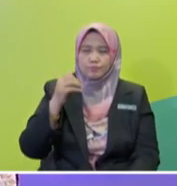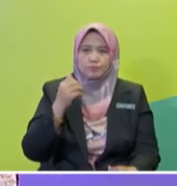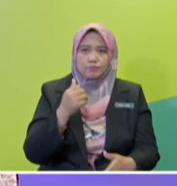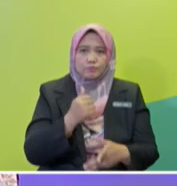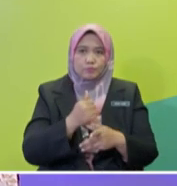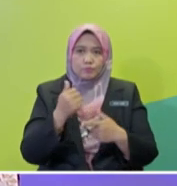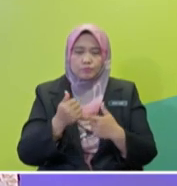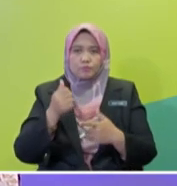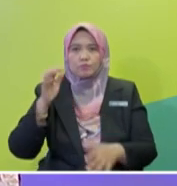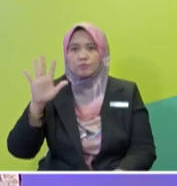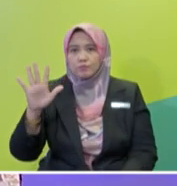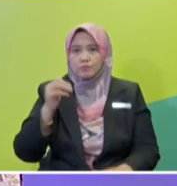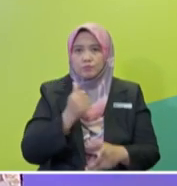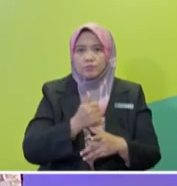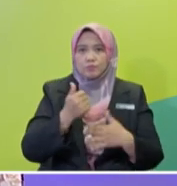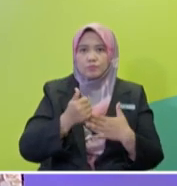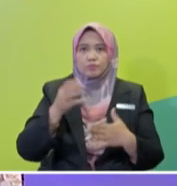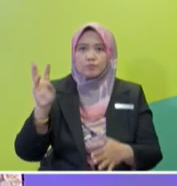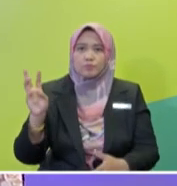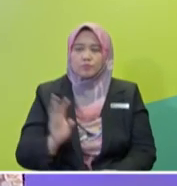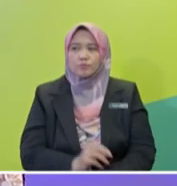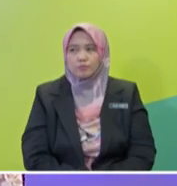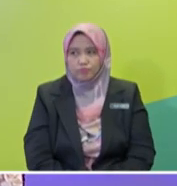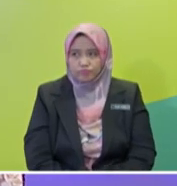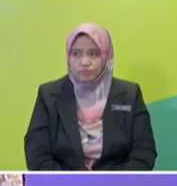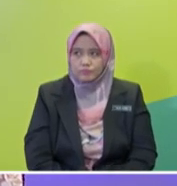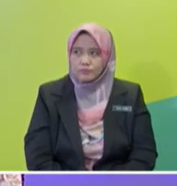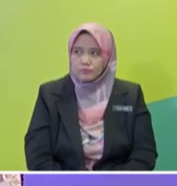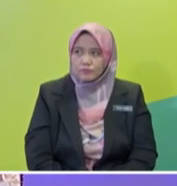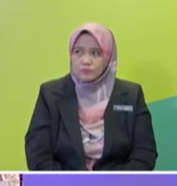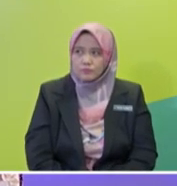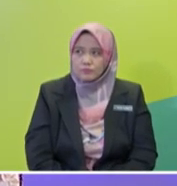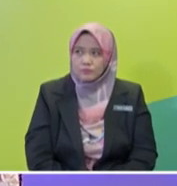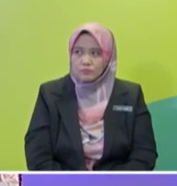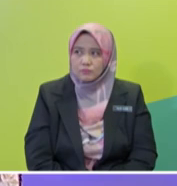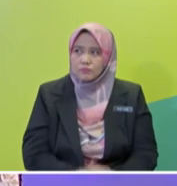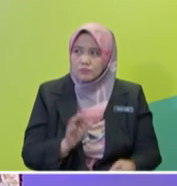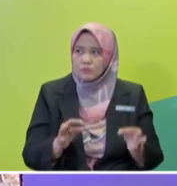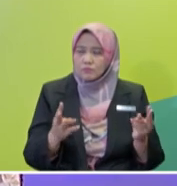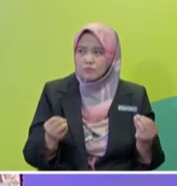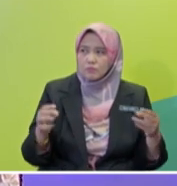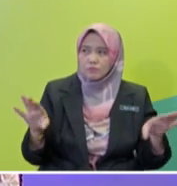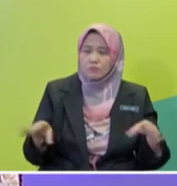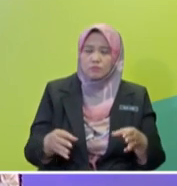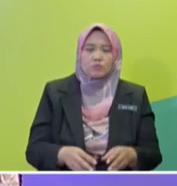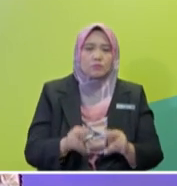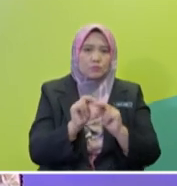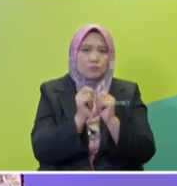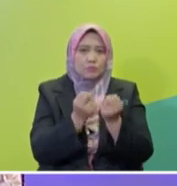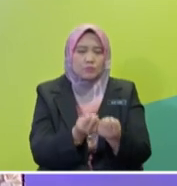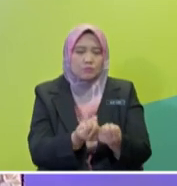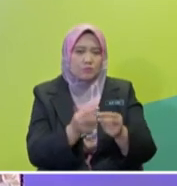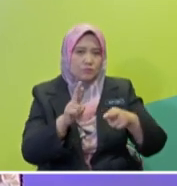adalah yang paling kecil mungkin enak buat macam notaris ataupun nota